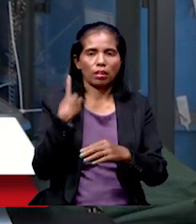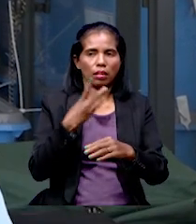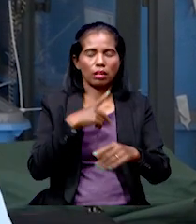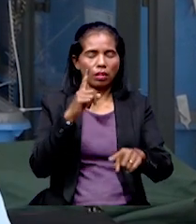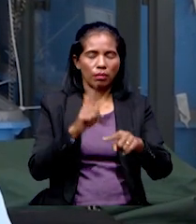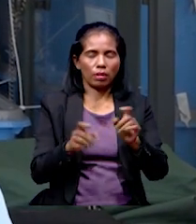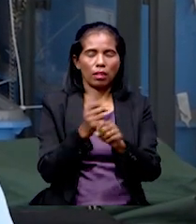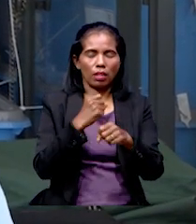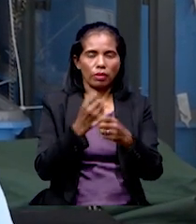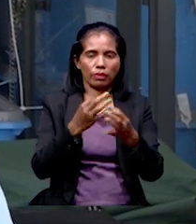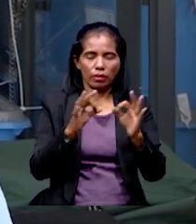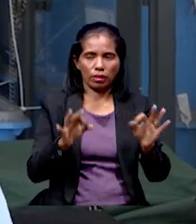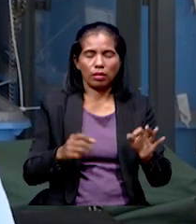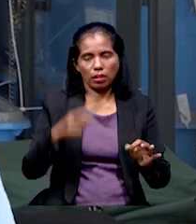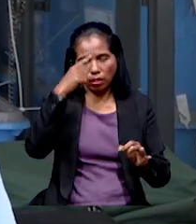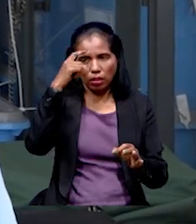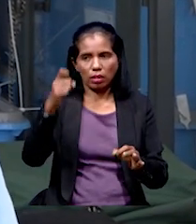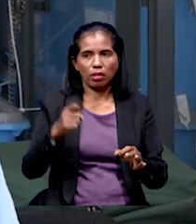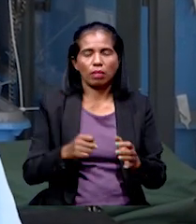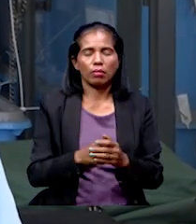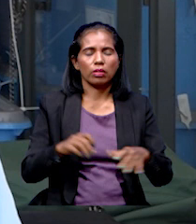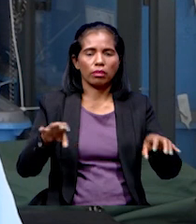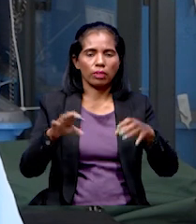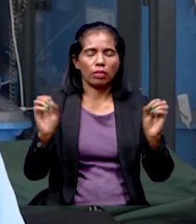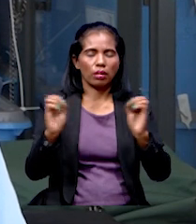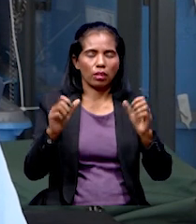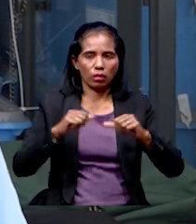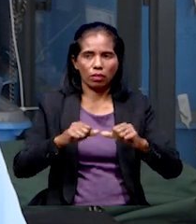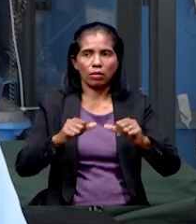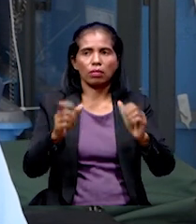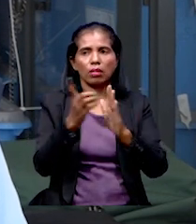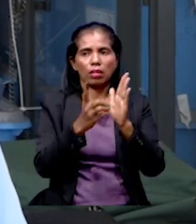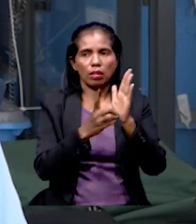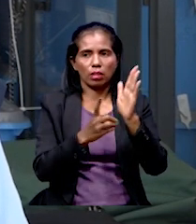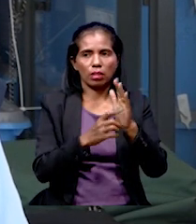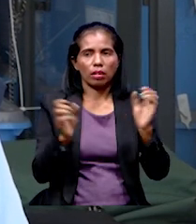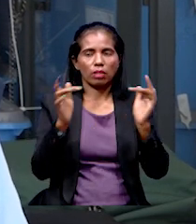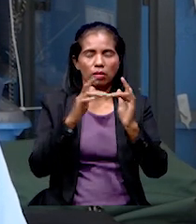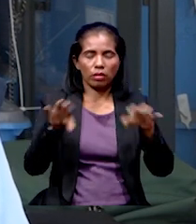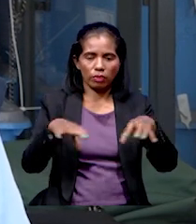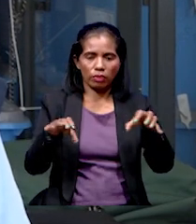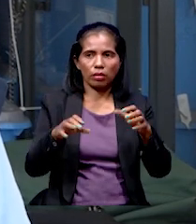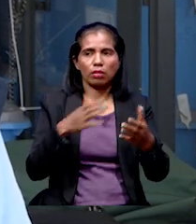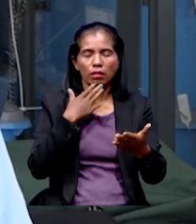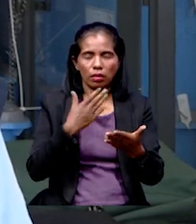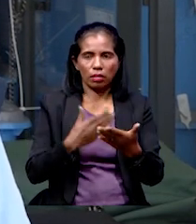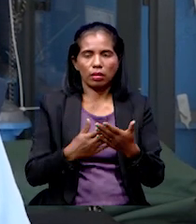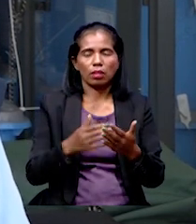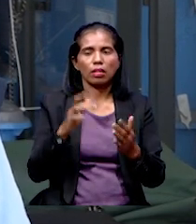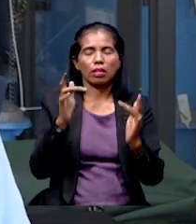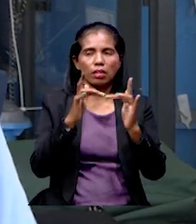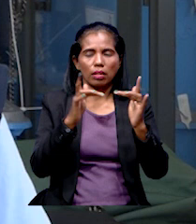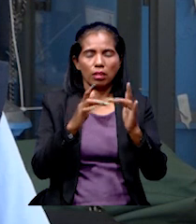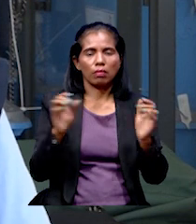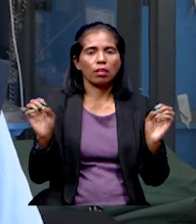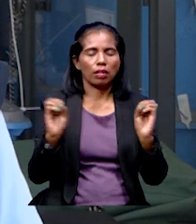consegui. Falha sistema, tamba sistema lalau. Tamba dados la dia, laos internet sistema. Internet dia kela. Sistema lah